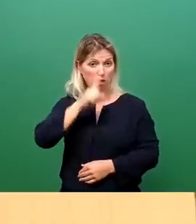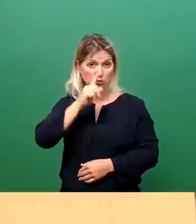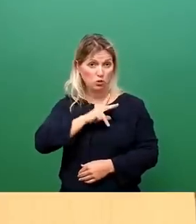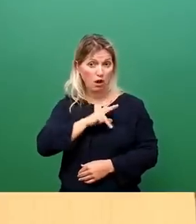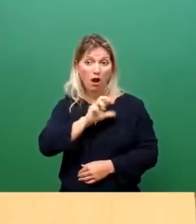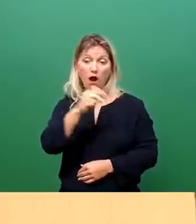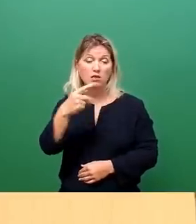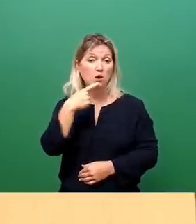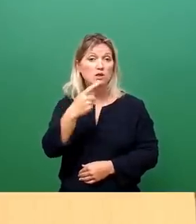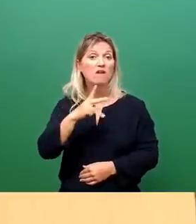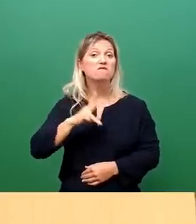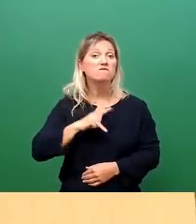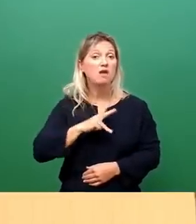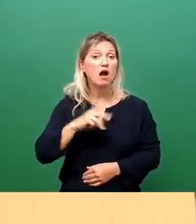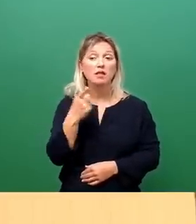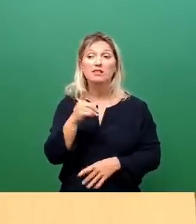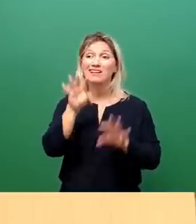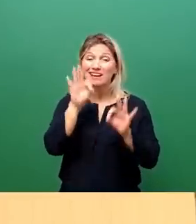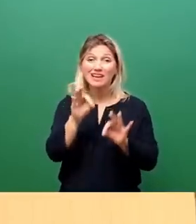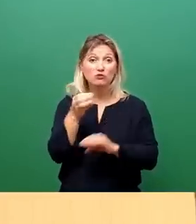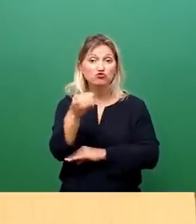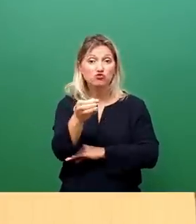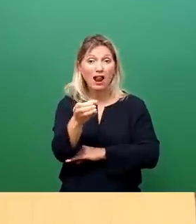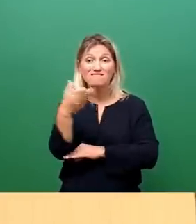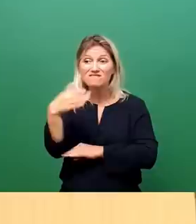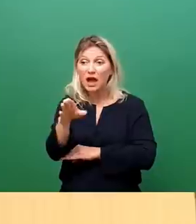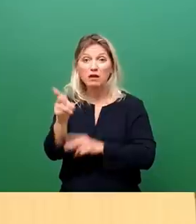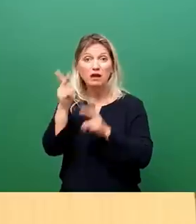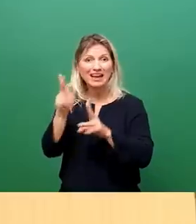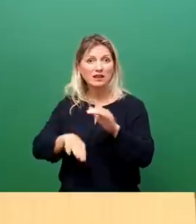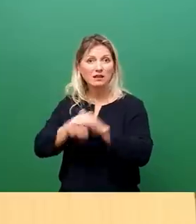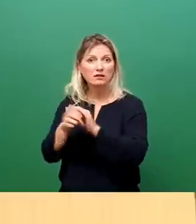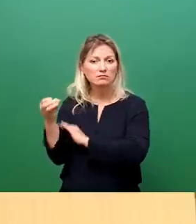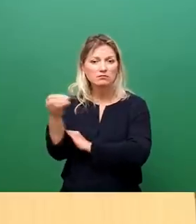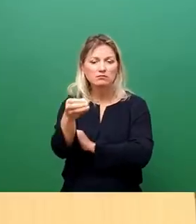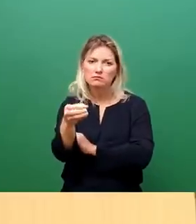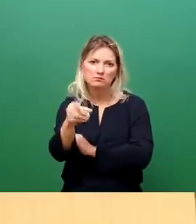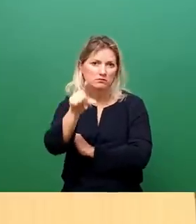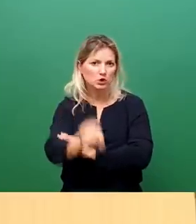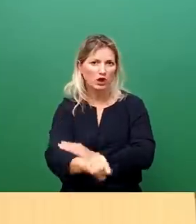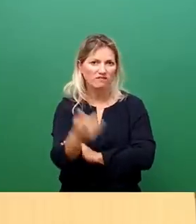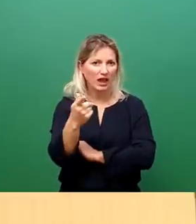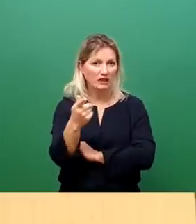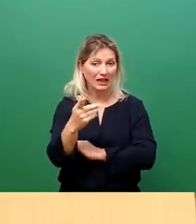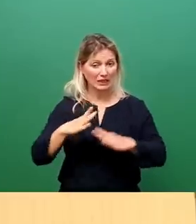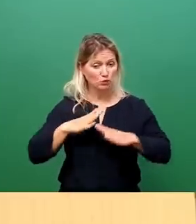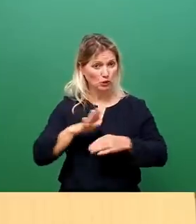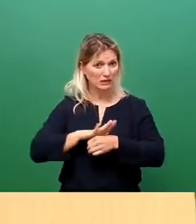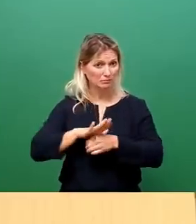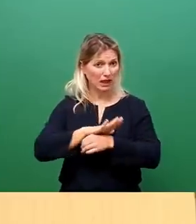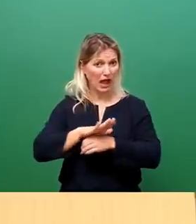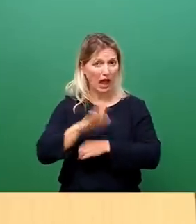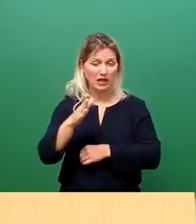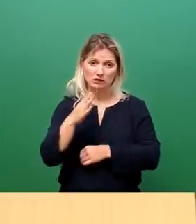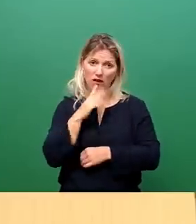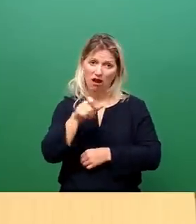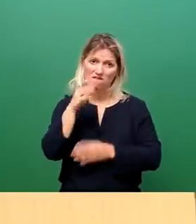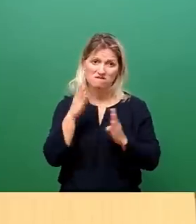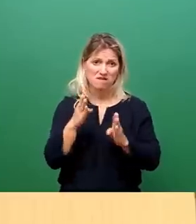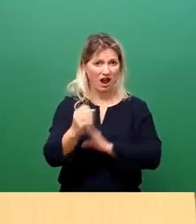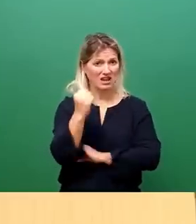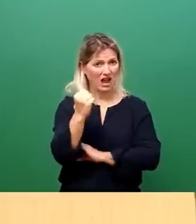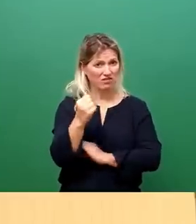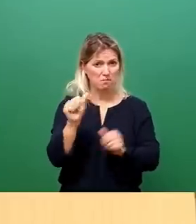dauert bis Stellen adäquat besetzt werden können. Der Fachkräftemangel im Gesundheitswesen bedroht in Dresden auch ohne Impfpflicht bereits jetzt